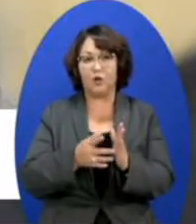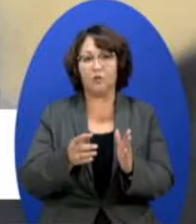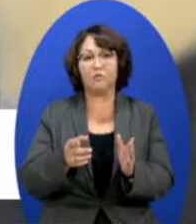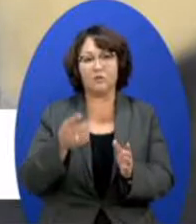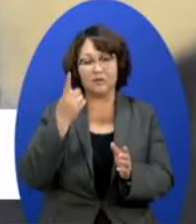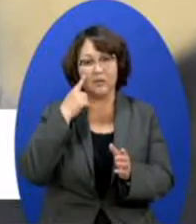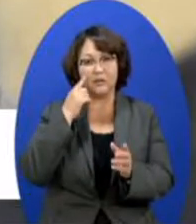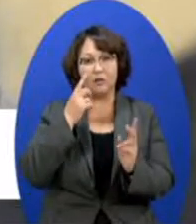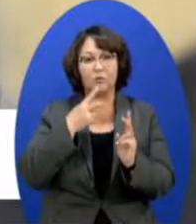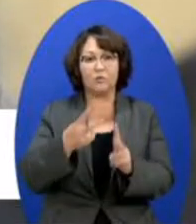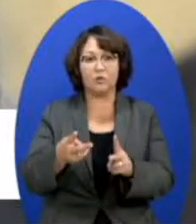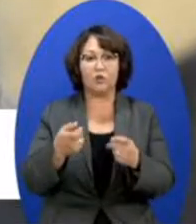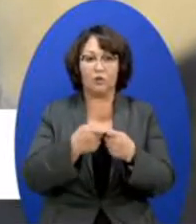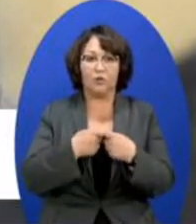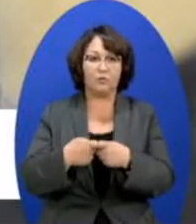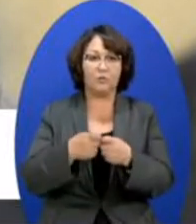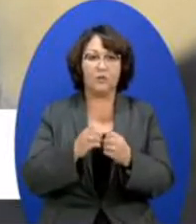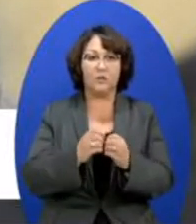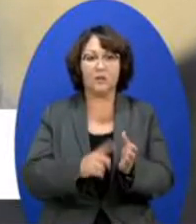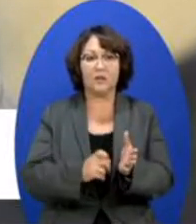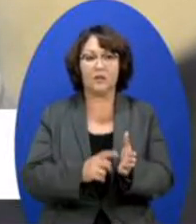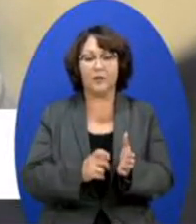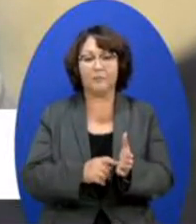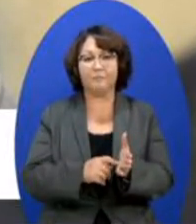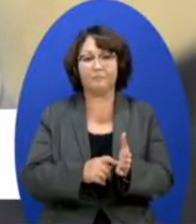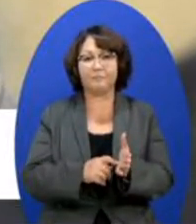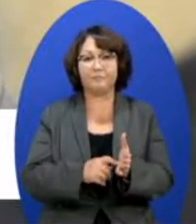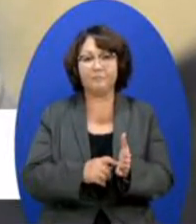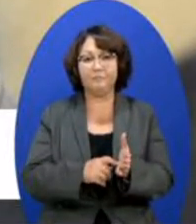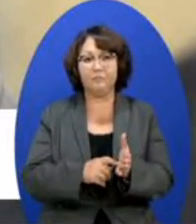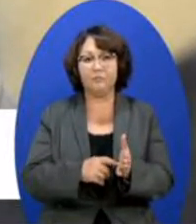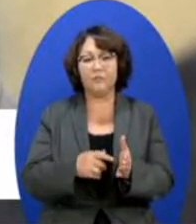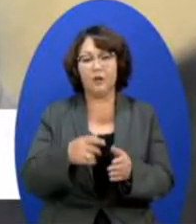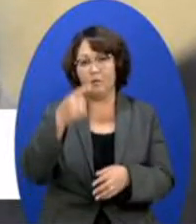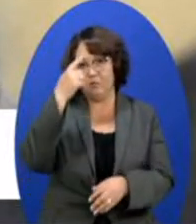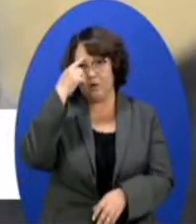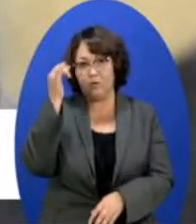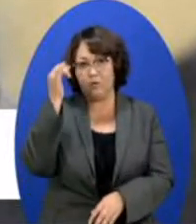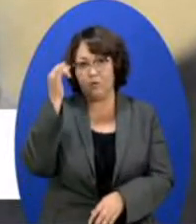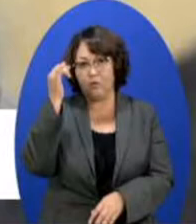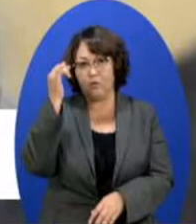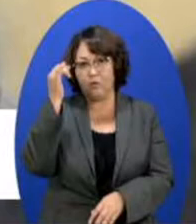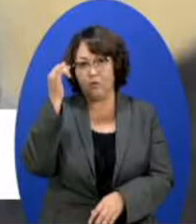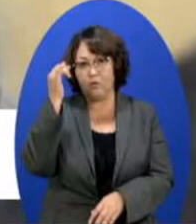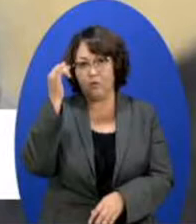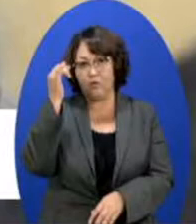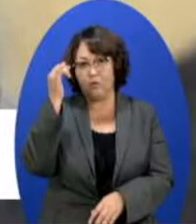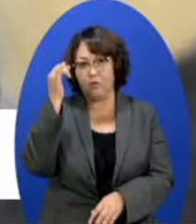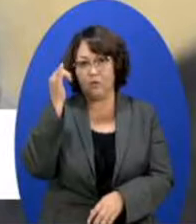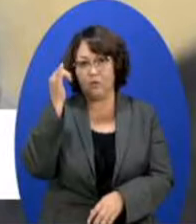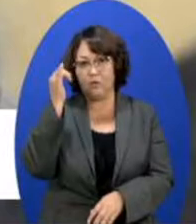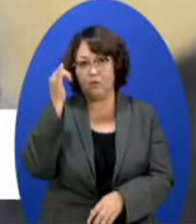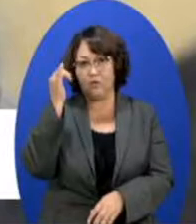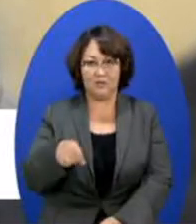рүү тохиромжтой болгох хэрэгтэй баг. За дээр нэг уг нь бол Монгол улсад цахим